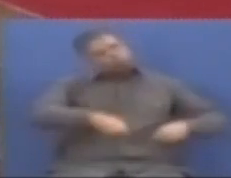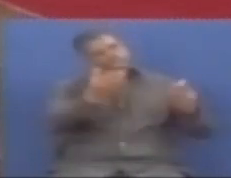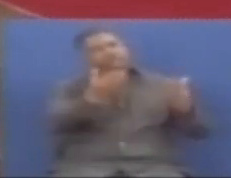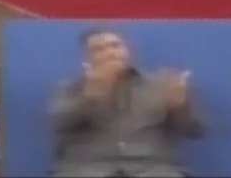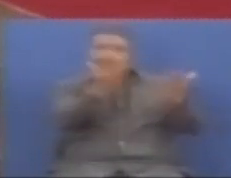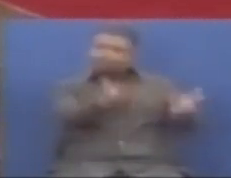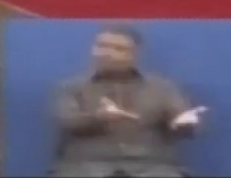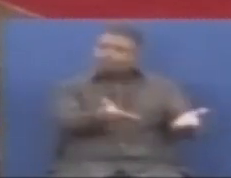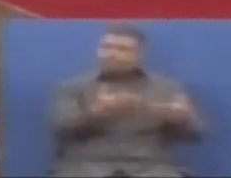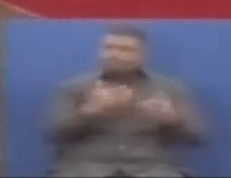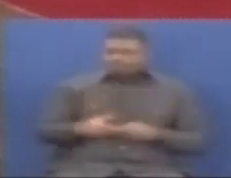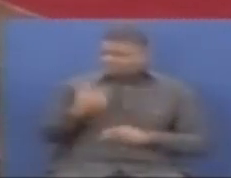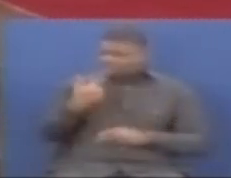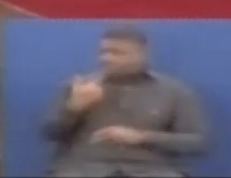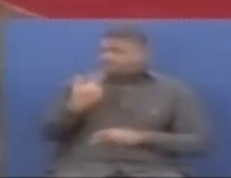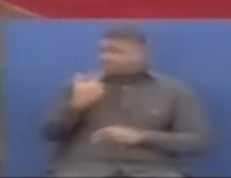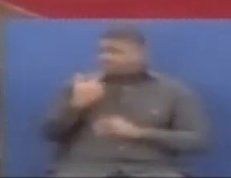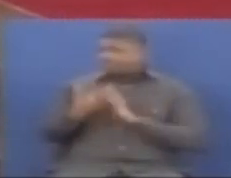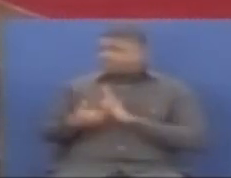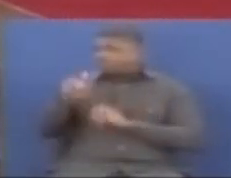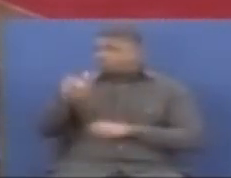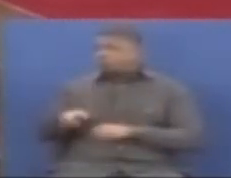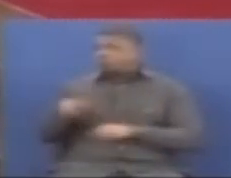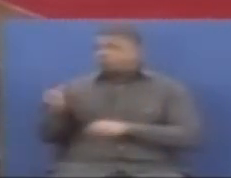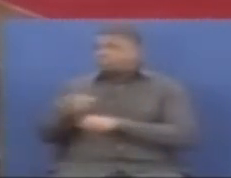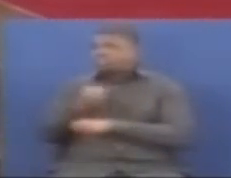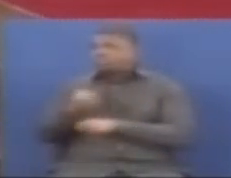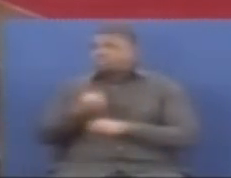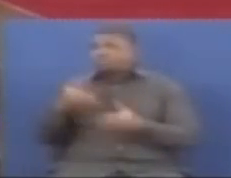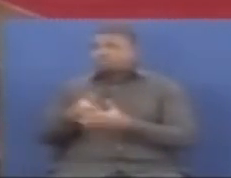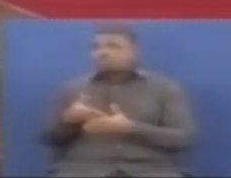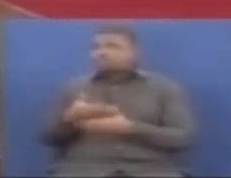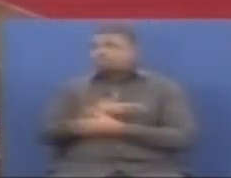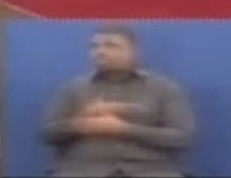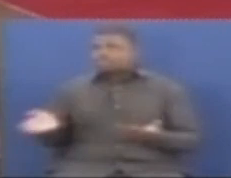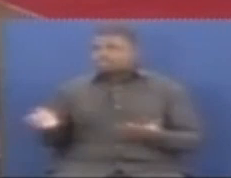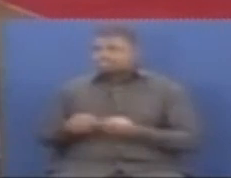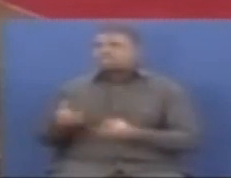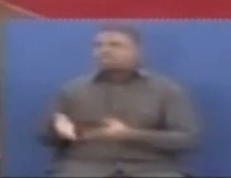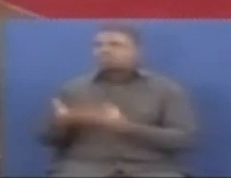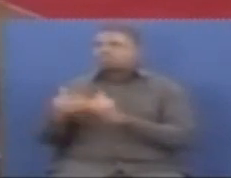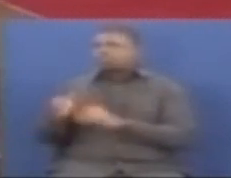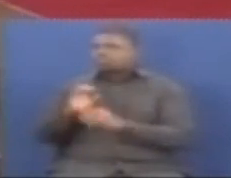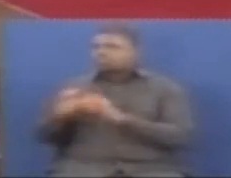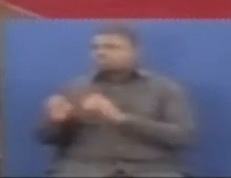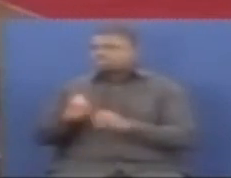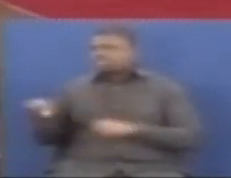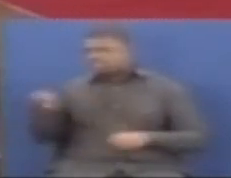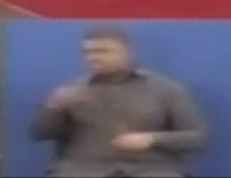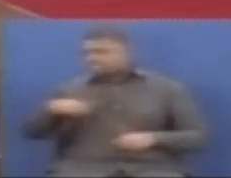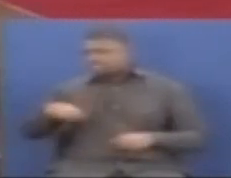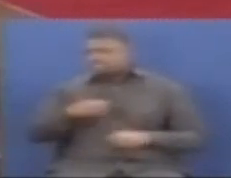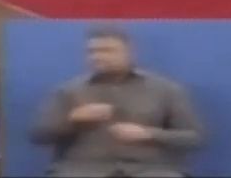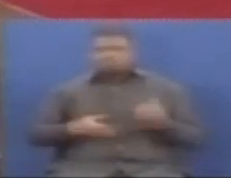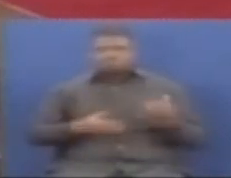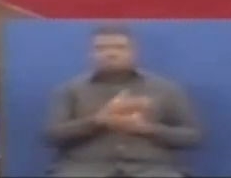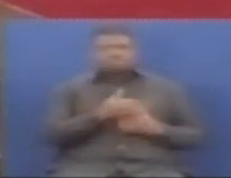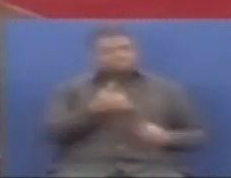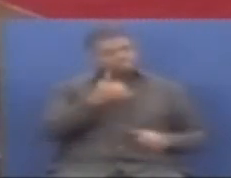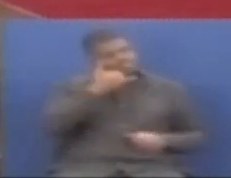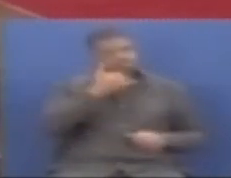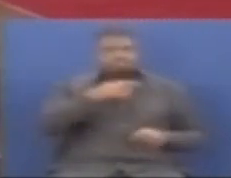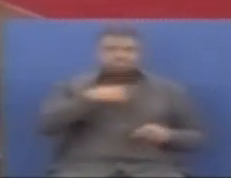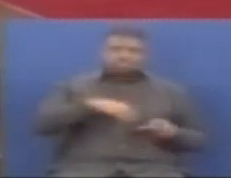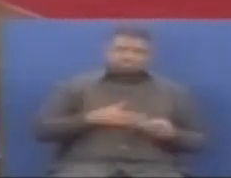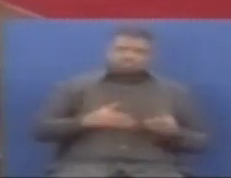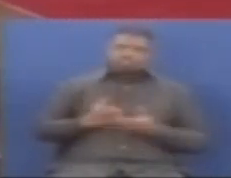wa kufidia hasara ambazo zinatokana na zuio hilo la serikali. Sasa je, serikali imejiandaa namna gani kuhakikisha